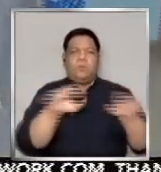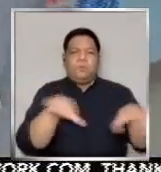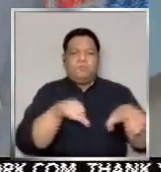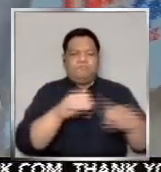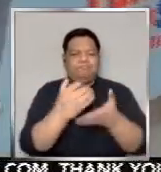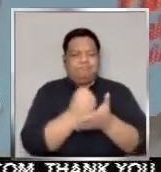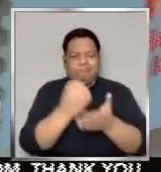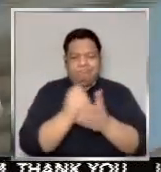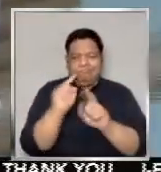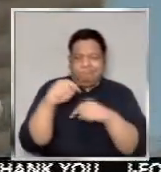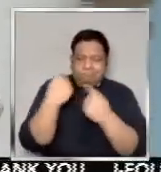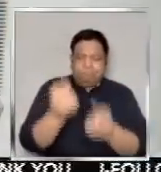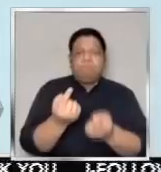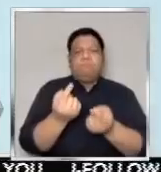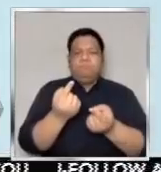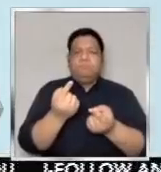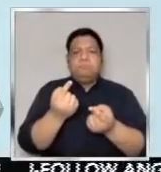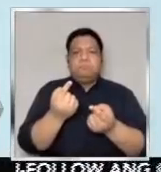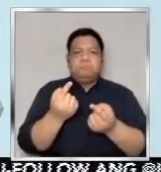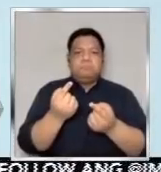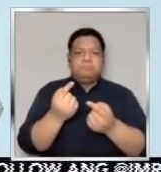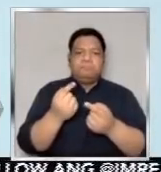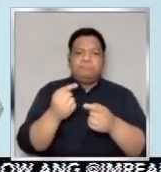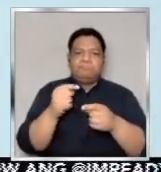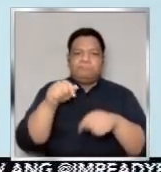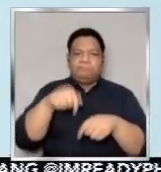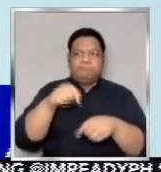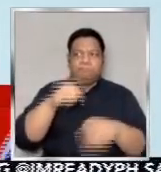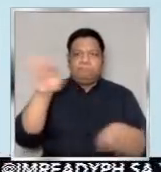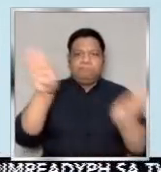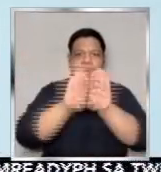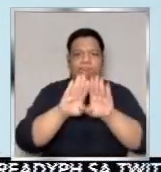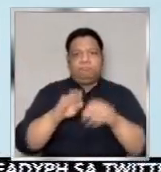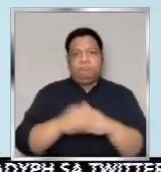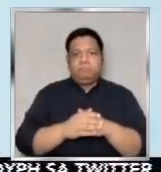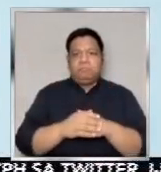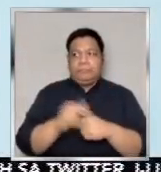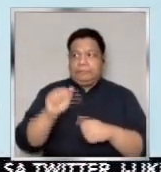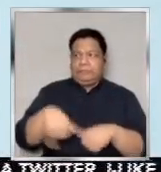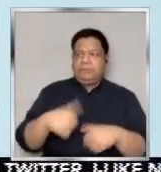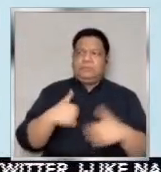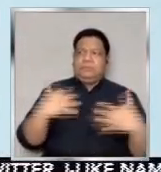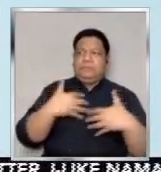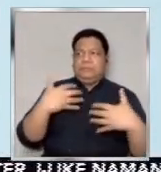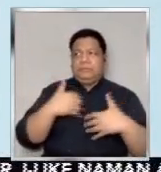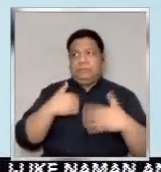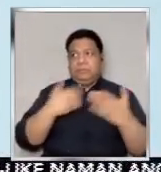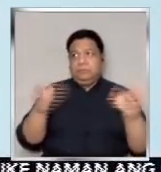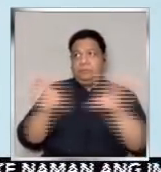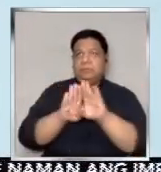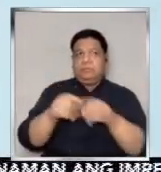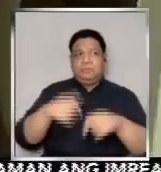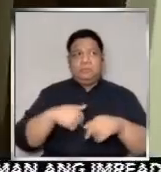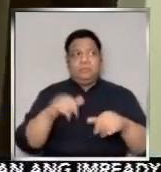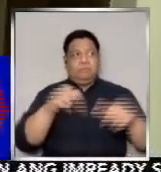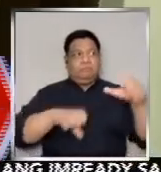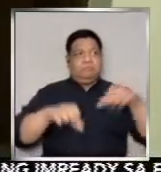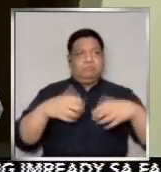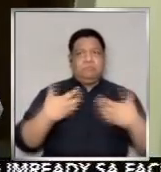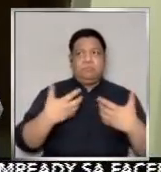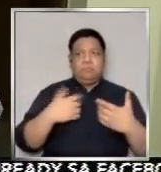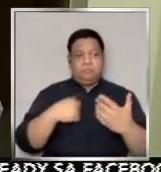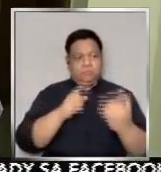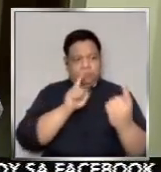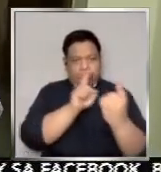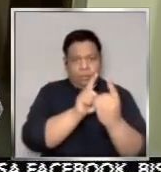Yun po yung kinakatakot ako, yung magsara, yung since nasa health and wellness link po kami, so personal contact with the client. Niwala